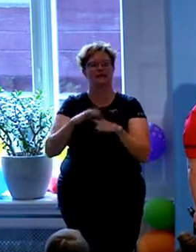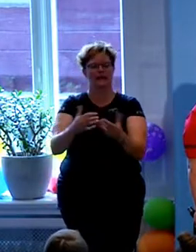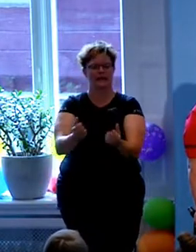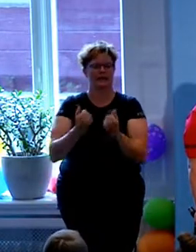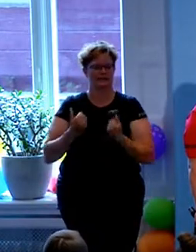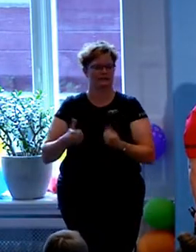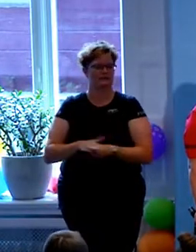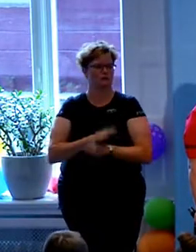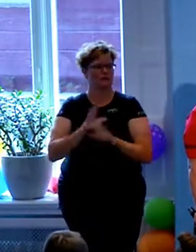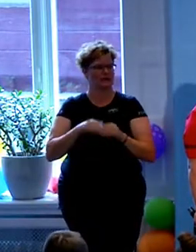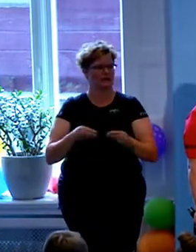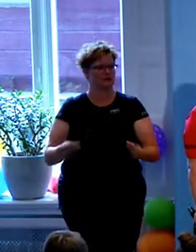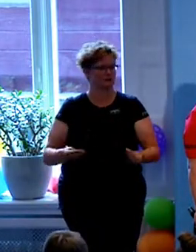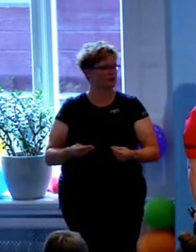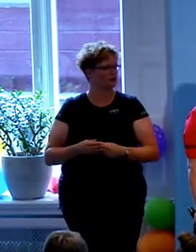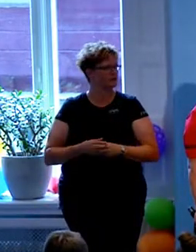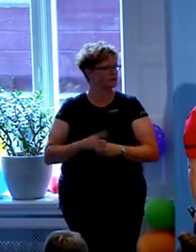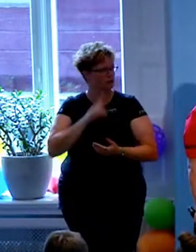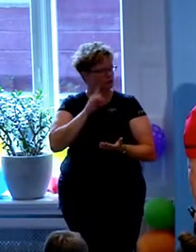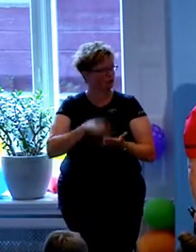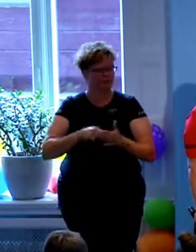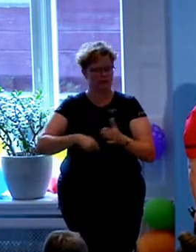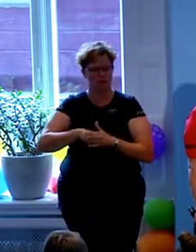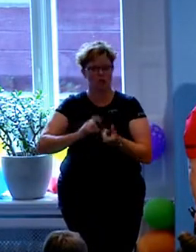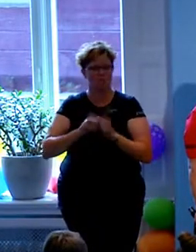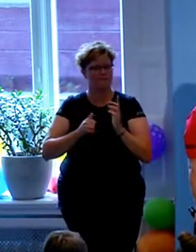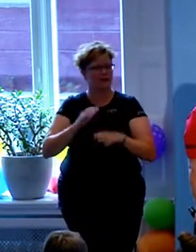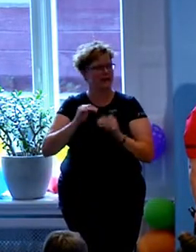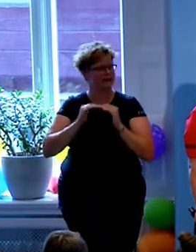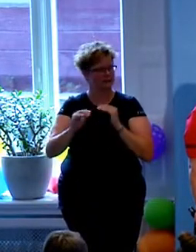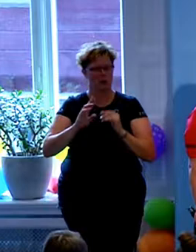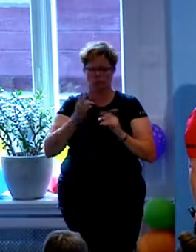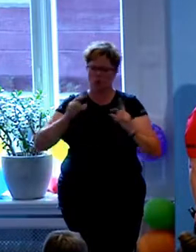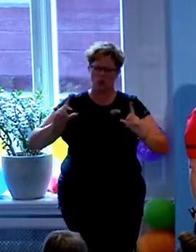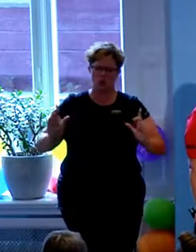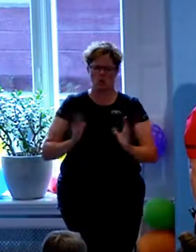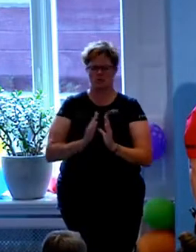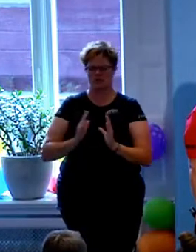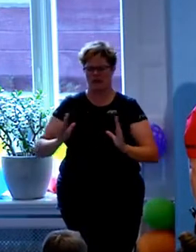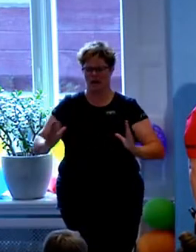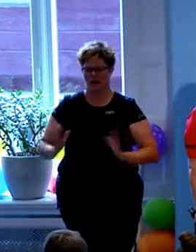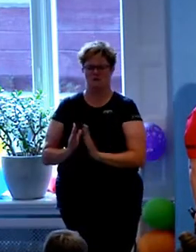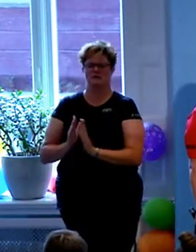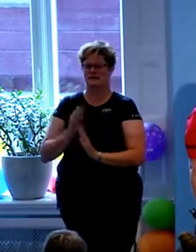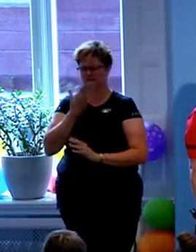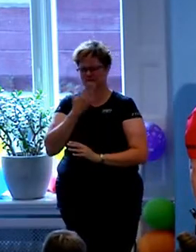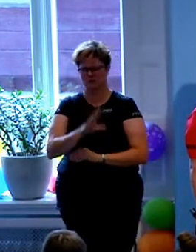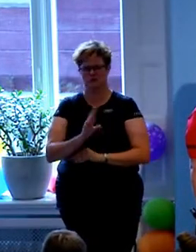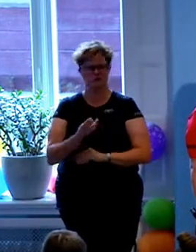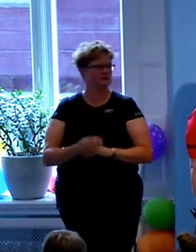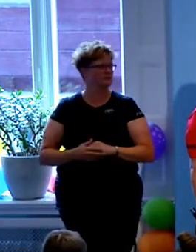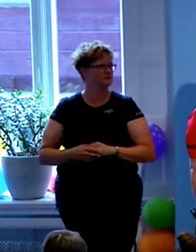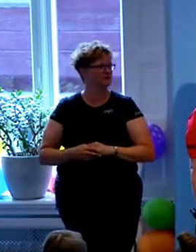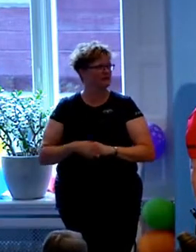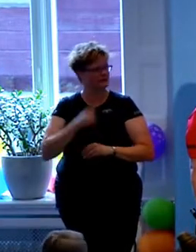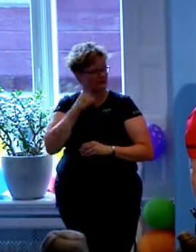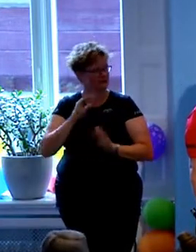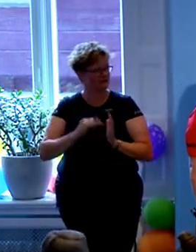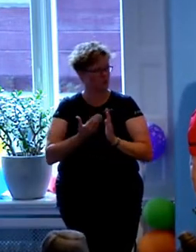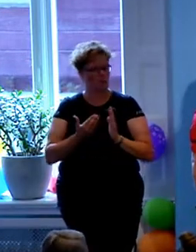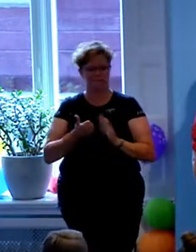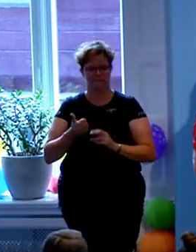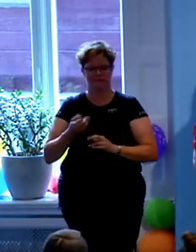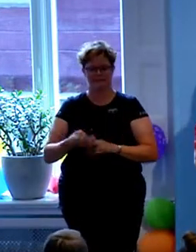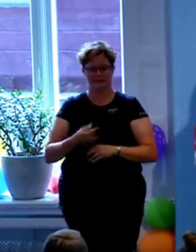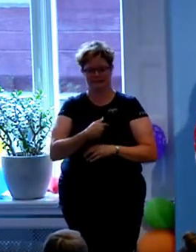kraftfulla resultat för att göra fotbollen mer jämställd? Och nu är det korta kärnfulla svar som gäller här. Och jag tänker vi tar det från